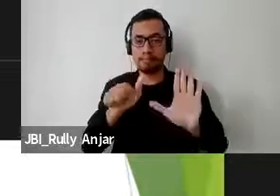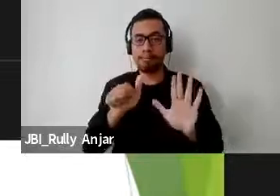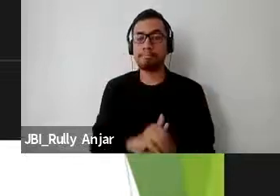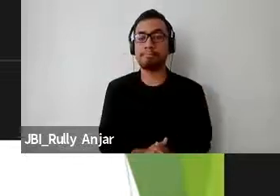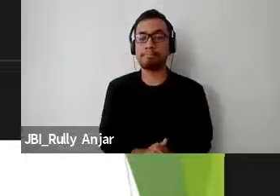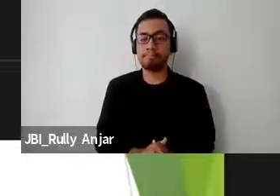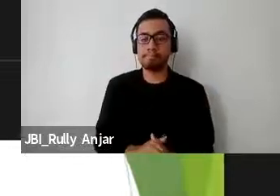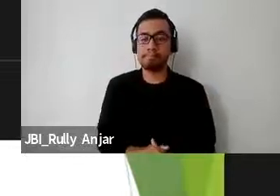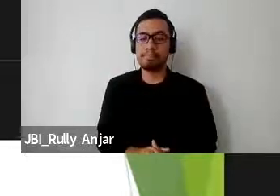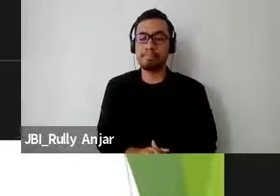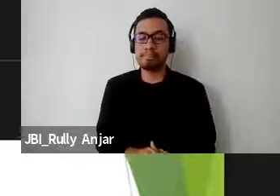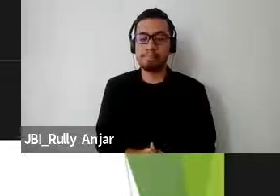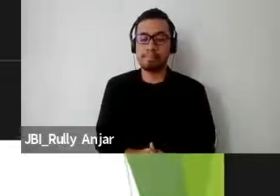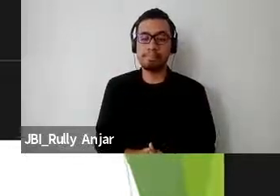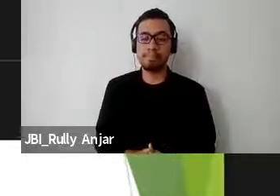tentunya